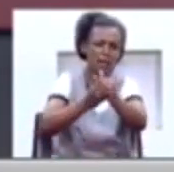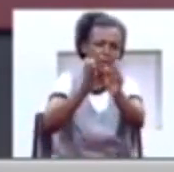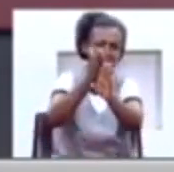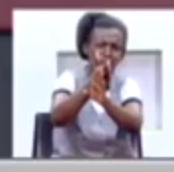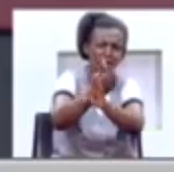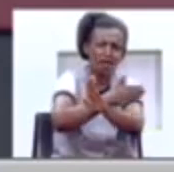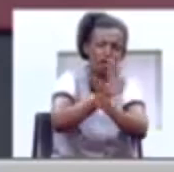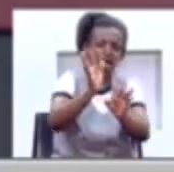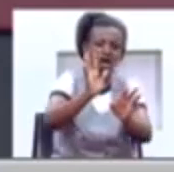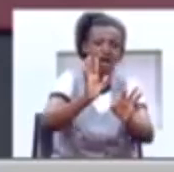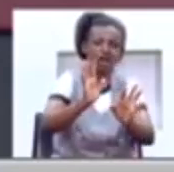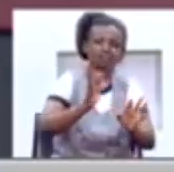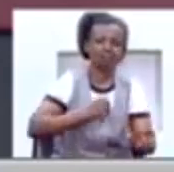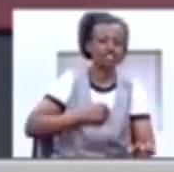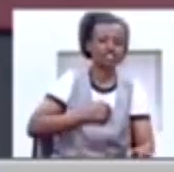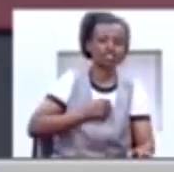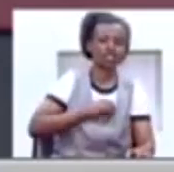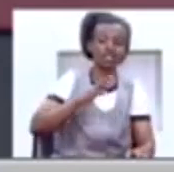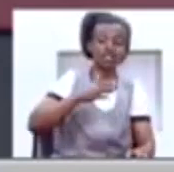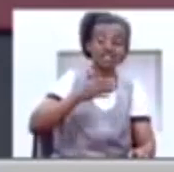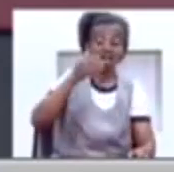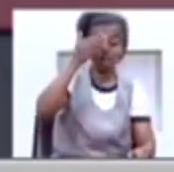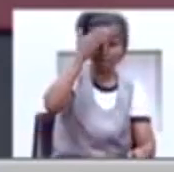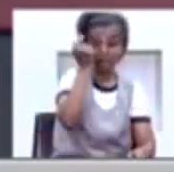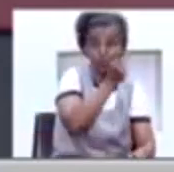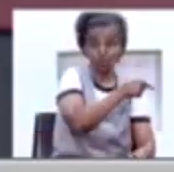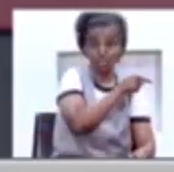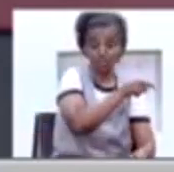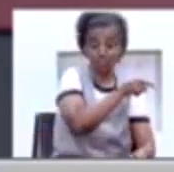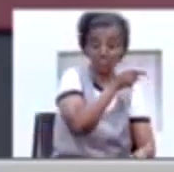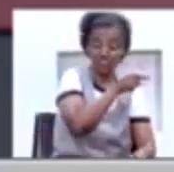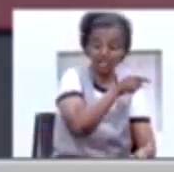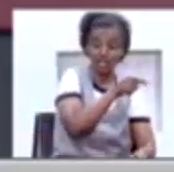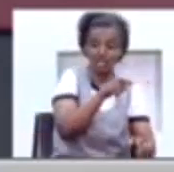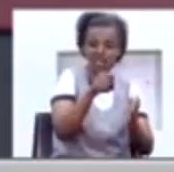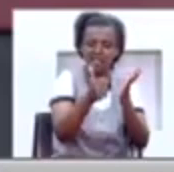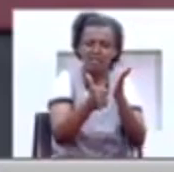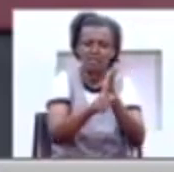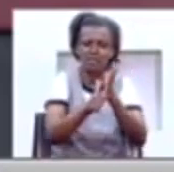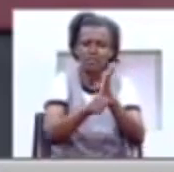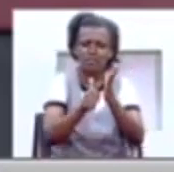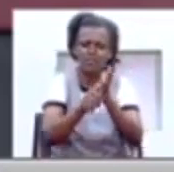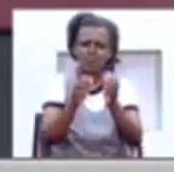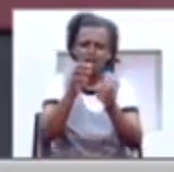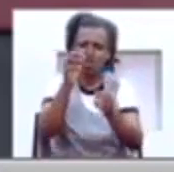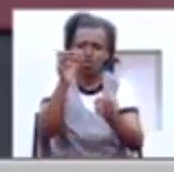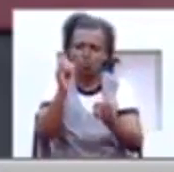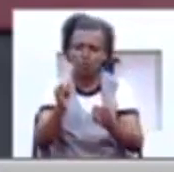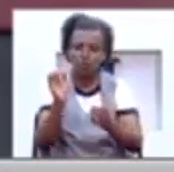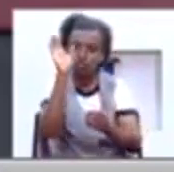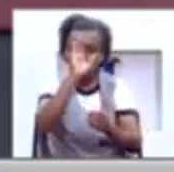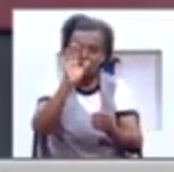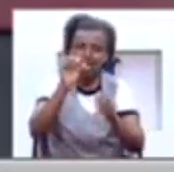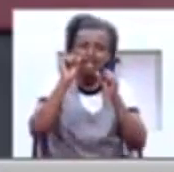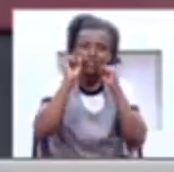hano oya ndibeshye ni burugumestre wandikiye prefe amubwira ku kibazo cy'umututsi wari warahinduye agira ngo ashaka akazi muri